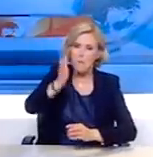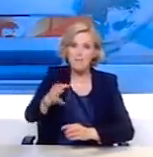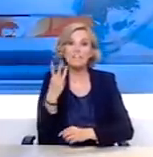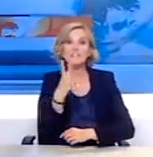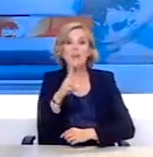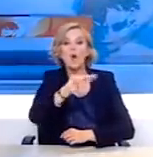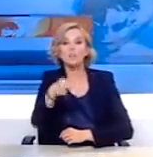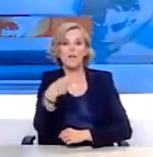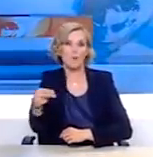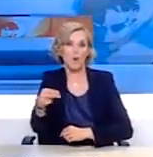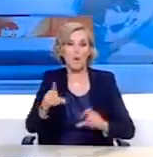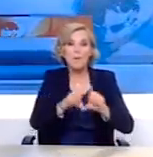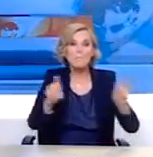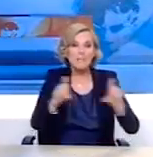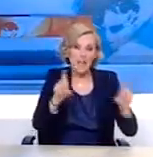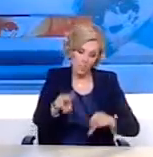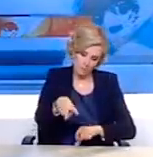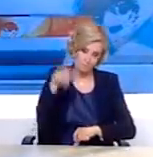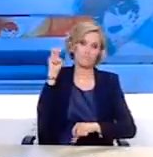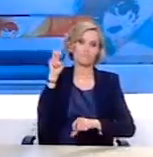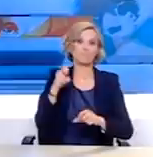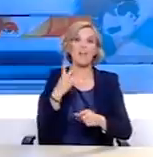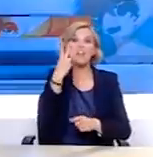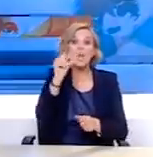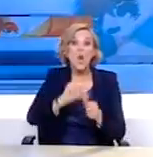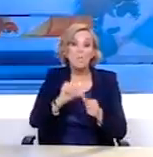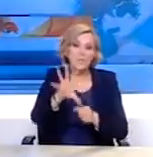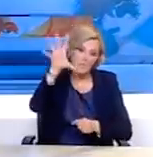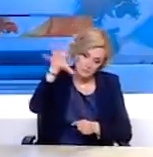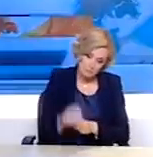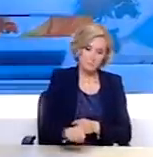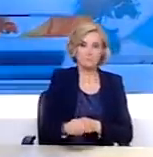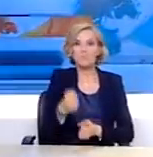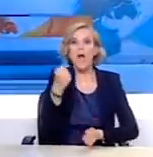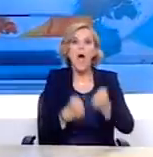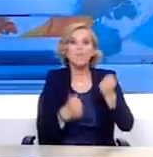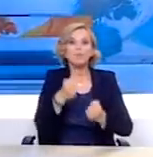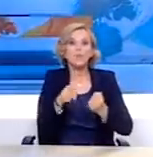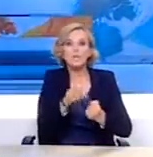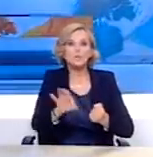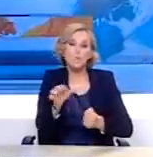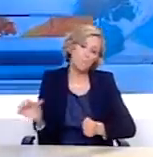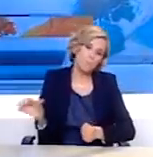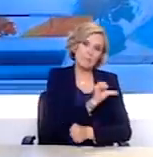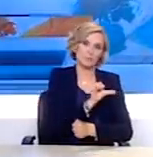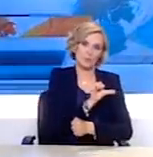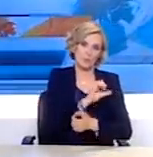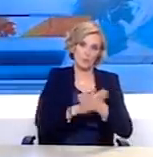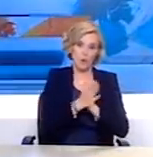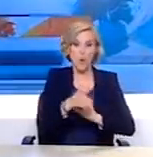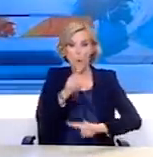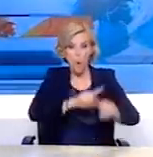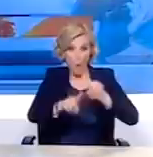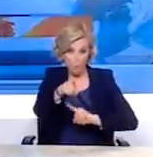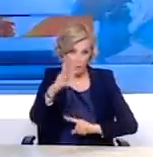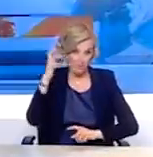ευρώ, θα αφαιρούνται οι πινακίδες των παραβατών για 60 ημέρες και το όχημα θα επιστρέφει πίσω από όπου ξεκίνησε. Όσοι φαντάζονται